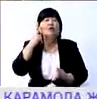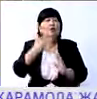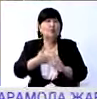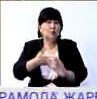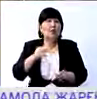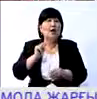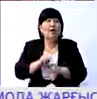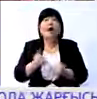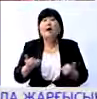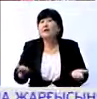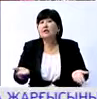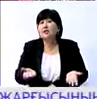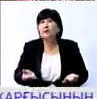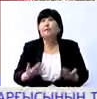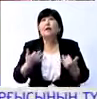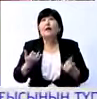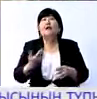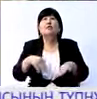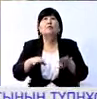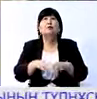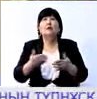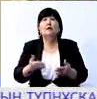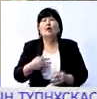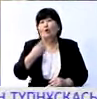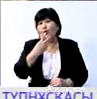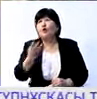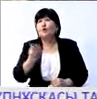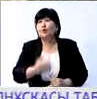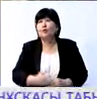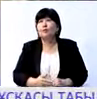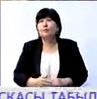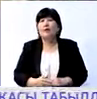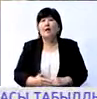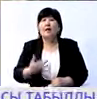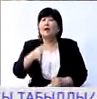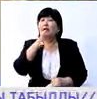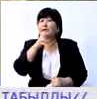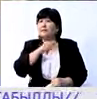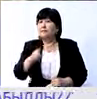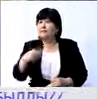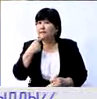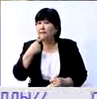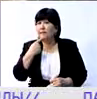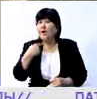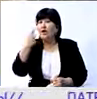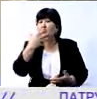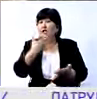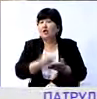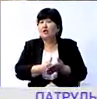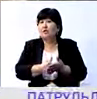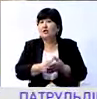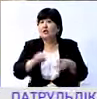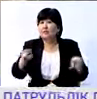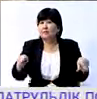тәрбиелеген. Қазірше. Қазір енді бұлай көріп жүрмін. Нарықтық заман келді. Жеке меншіктік пиғыл